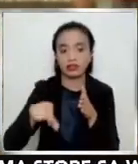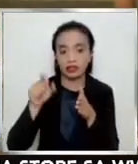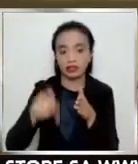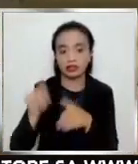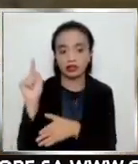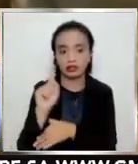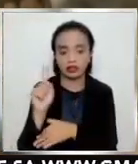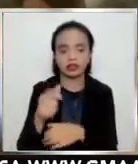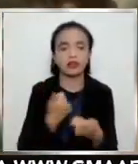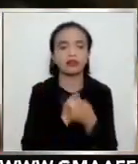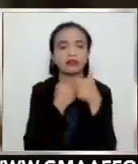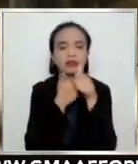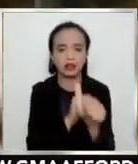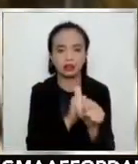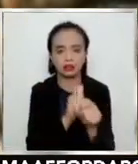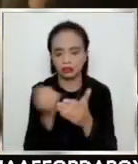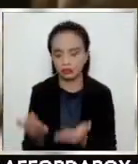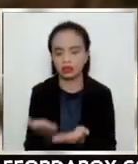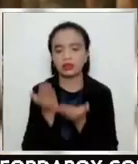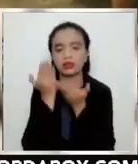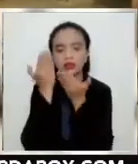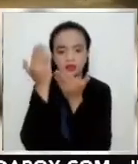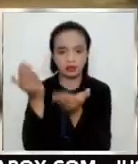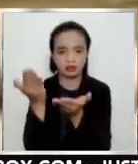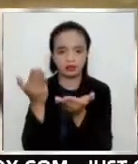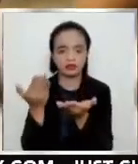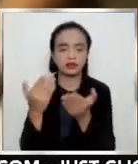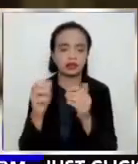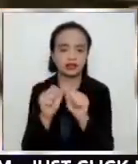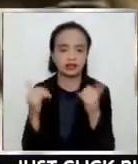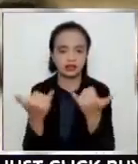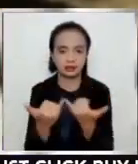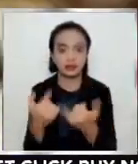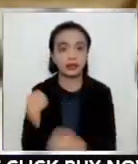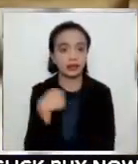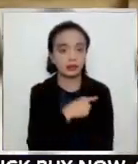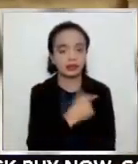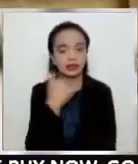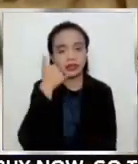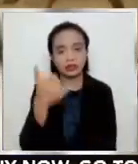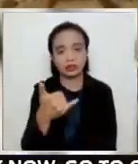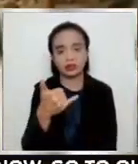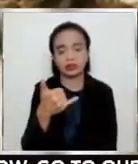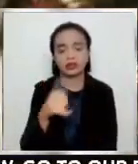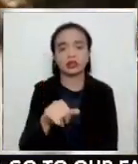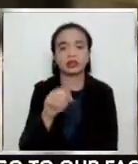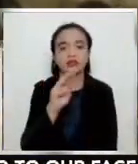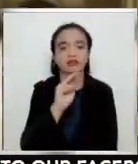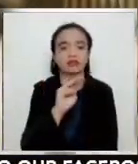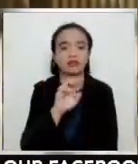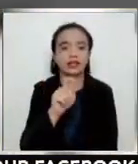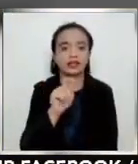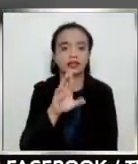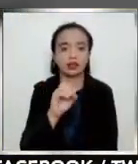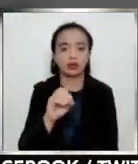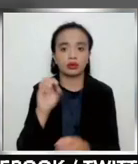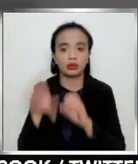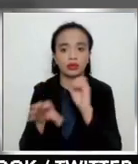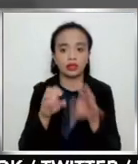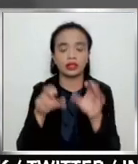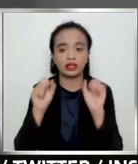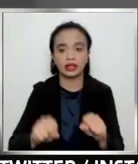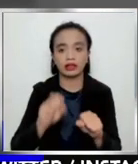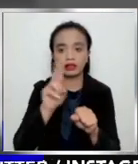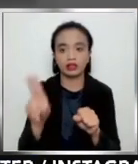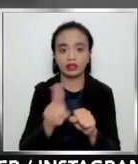sundin ang mga rekomendasyon ng ahensya. Tinawagan namin ang tanggapan ng Metro Waste at piniyagan nila kaming gamitin ang bahagi ng kanilang tugon